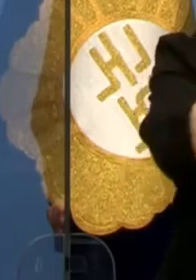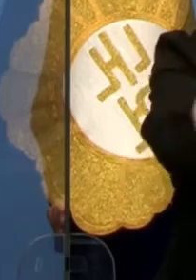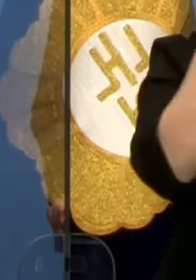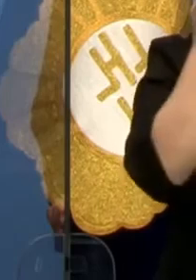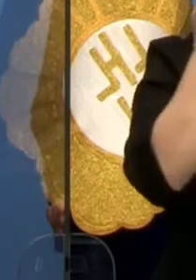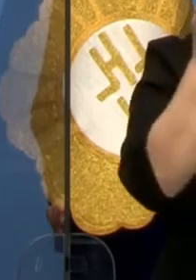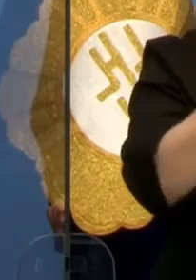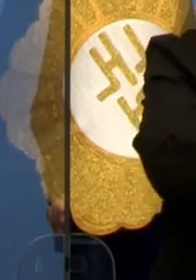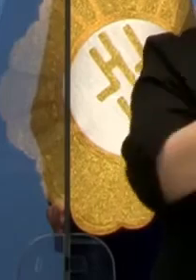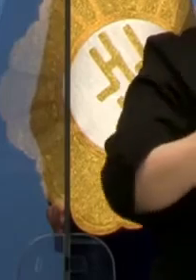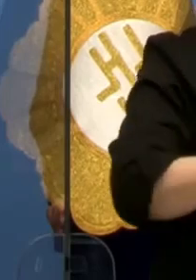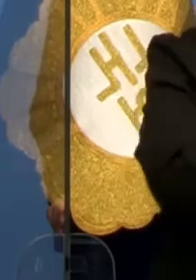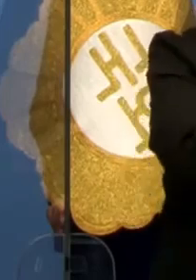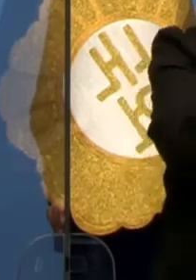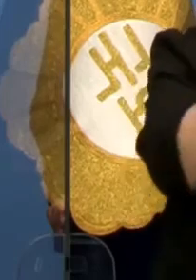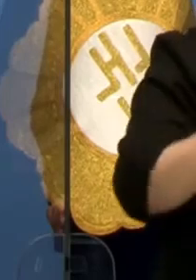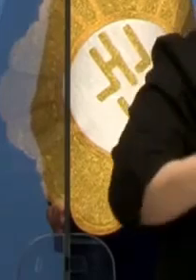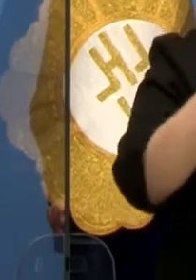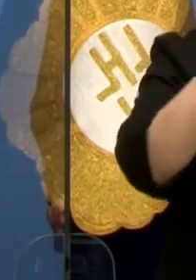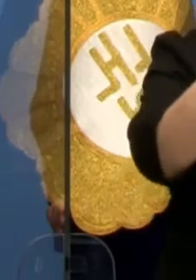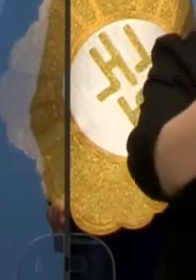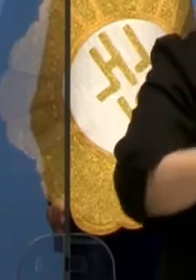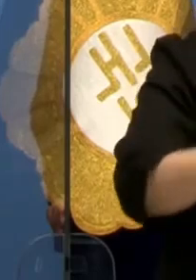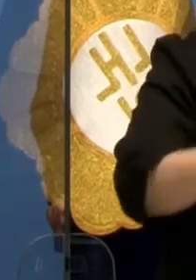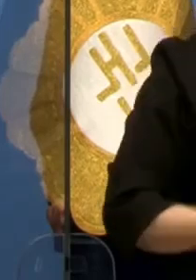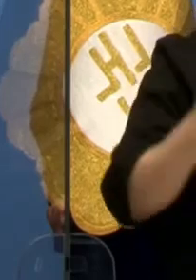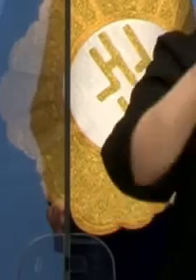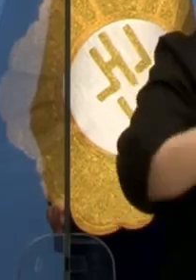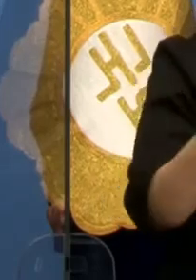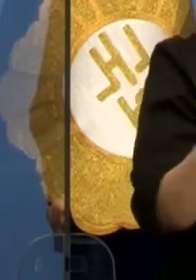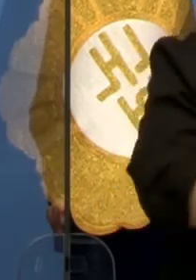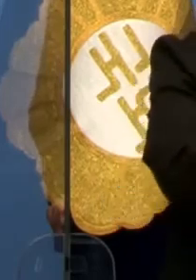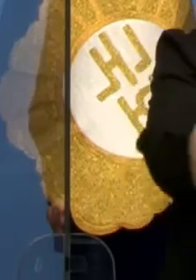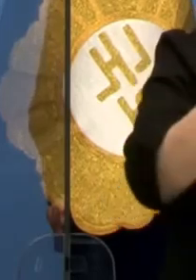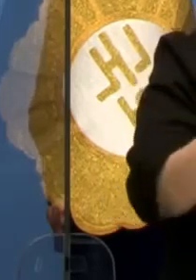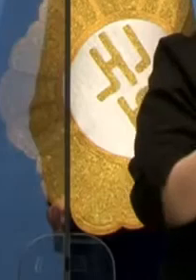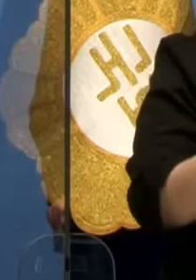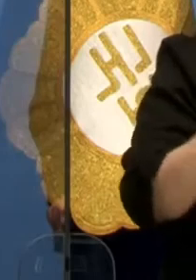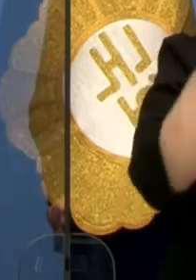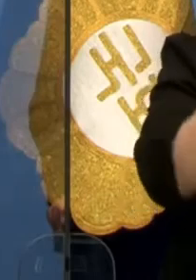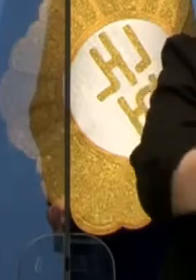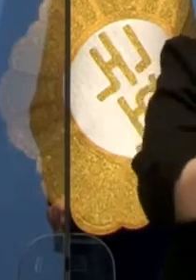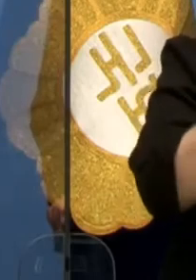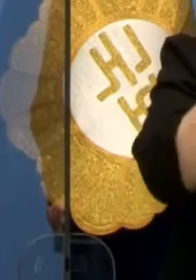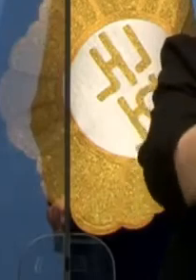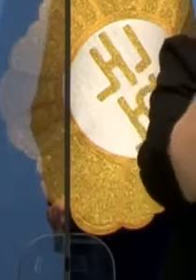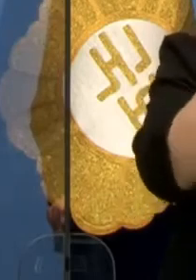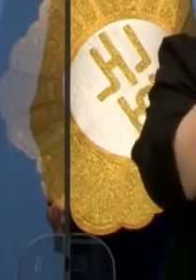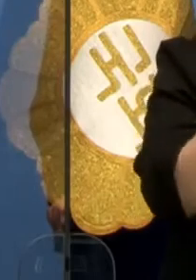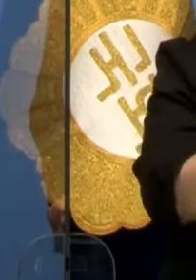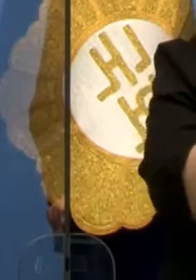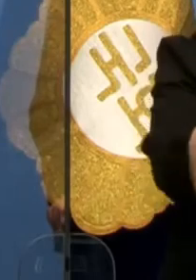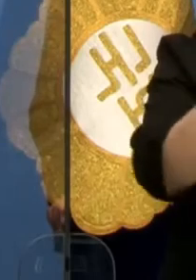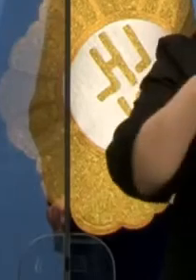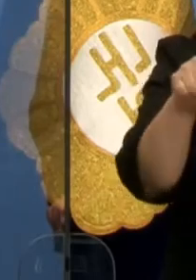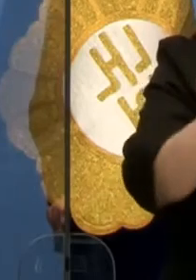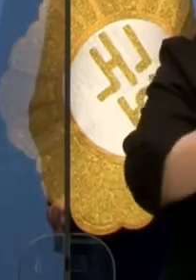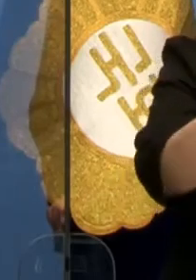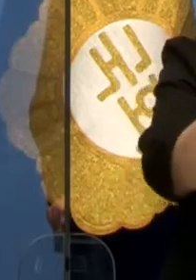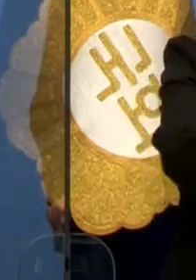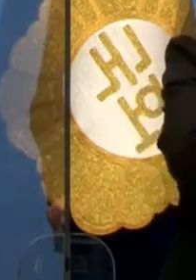확인한 매우 의미 있는 판결이었습니다. 하지만 대법원의 판결에도 불구하고 야당과 일부